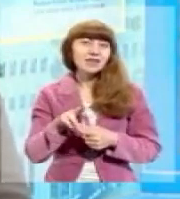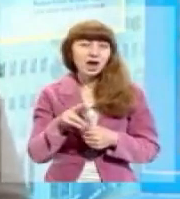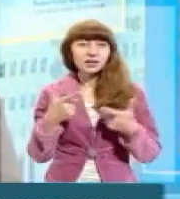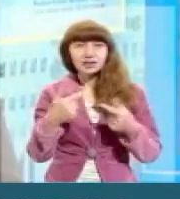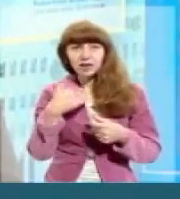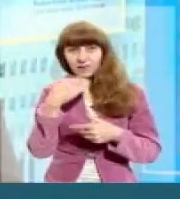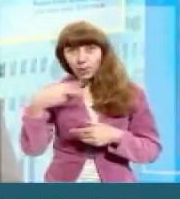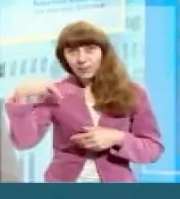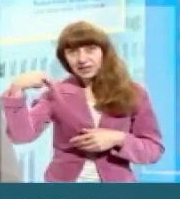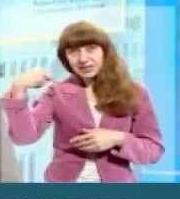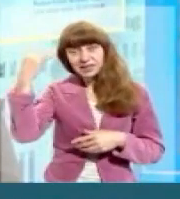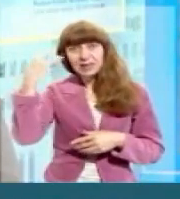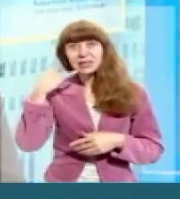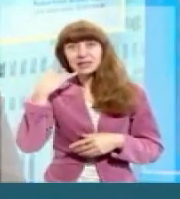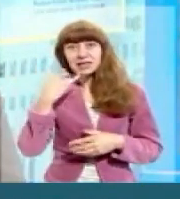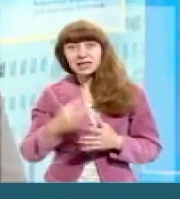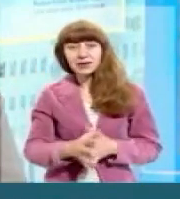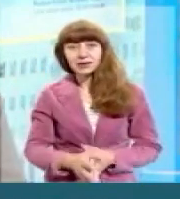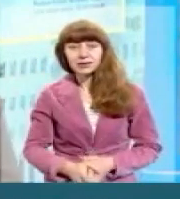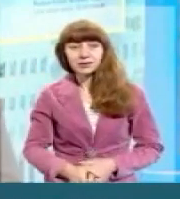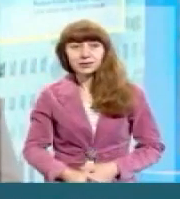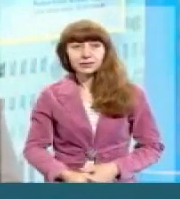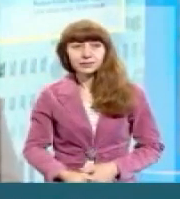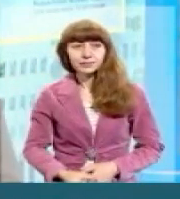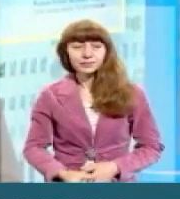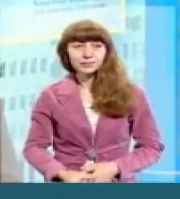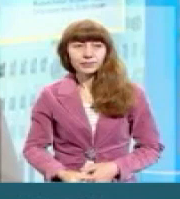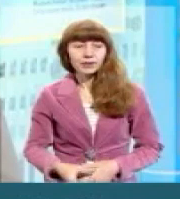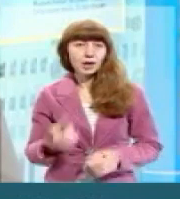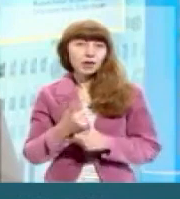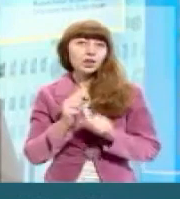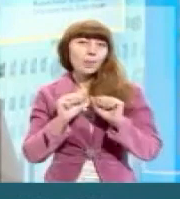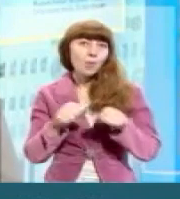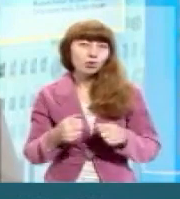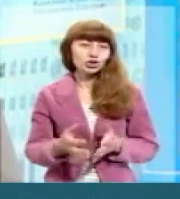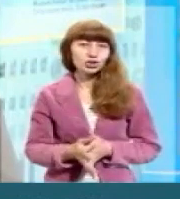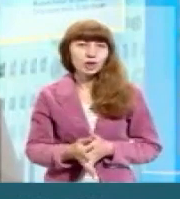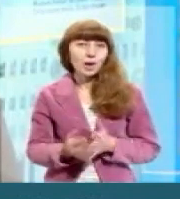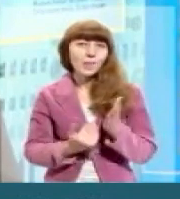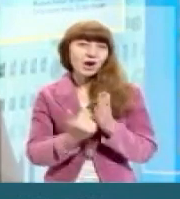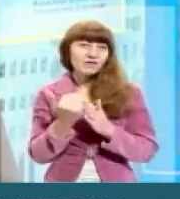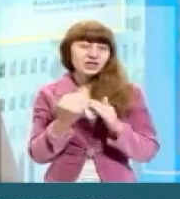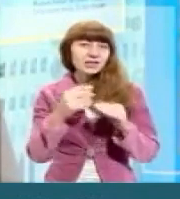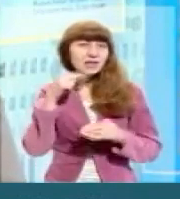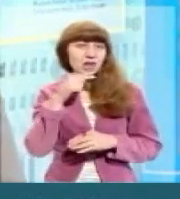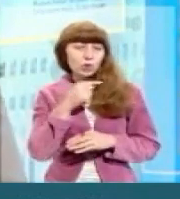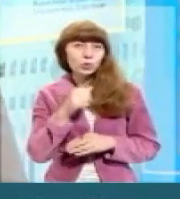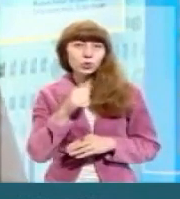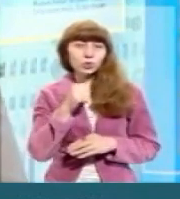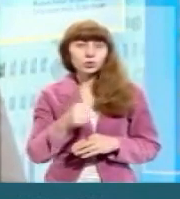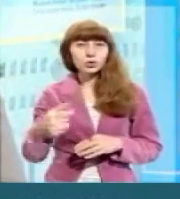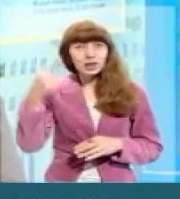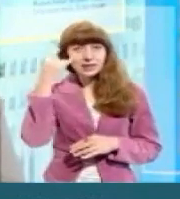сказал наш президент. Это может по-настоящему повысить экономику